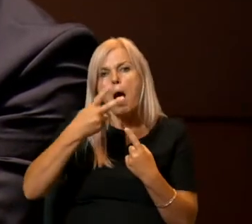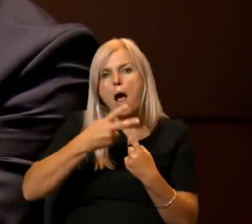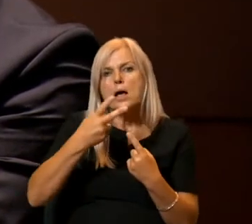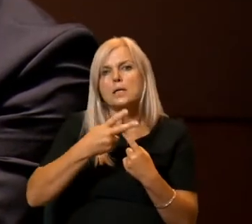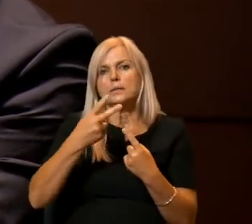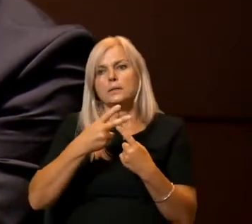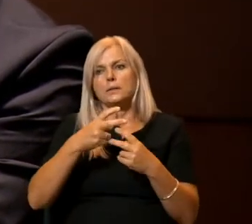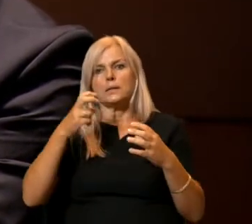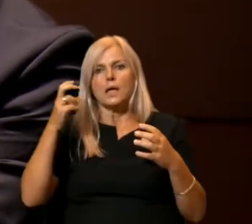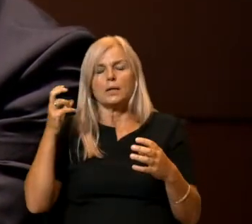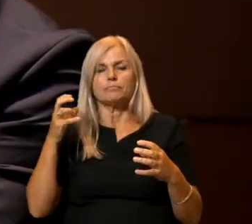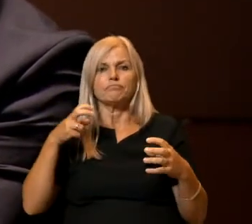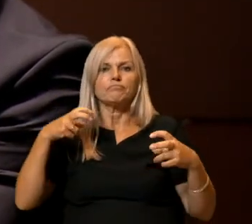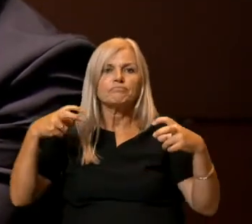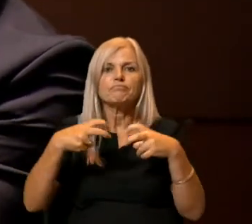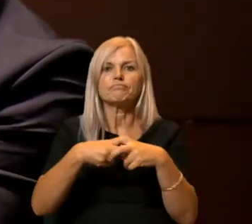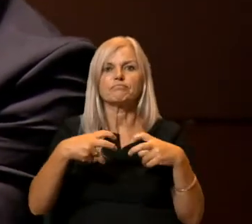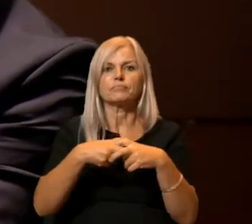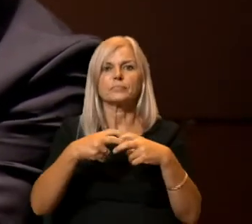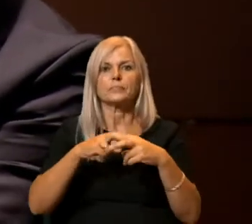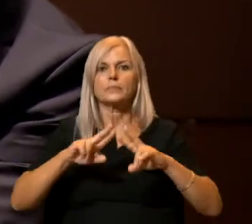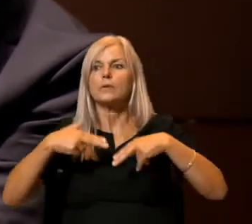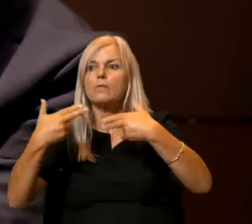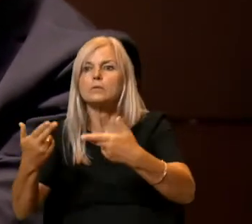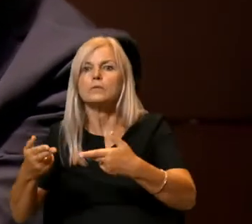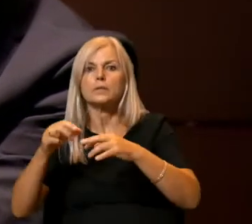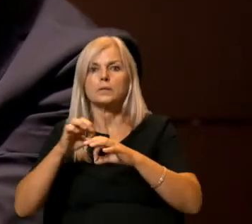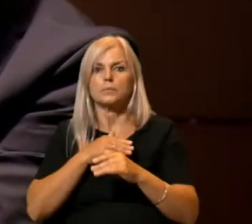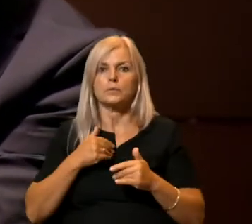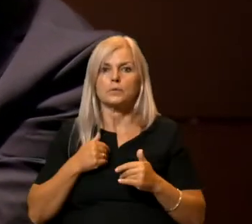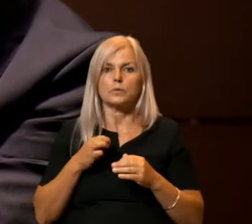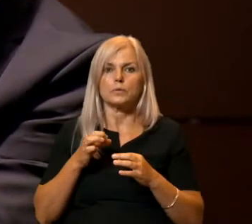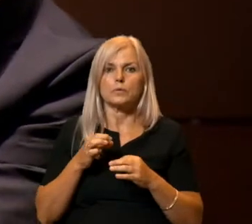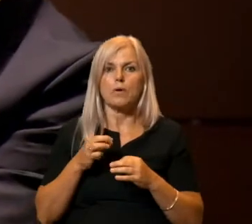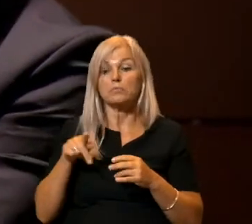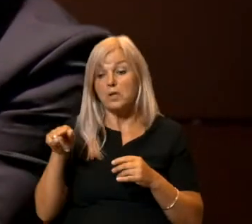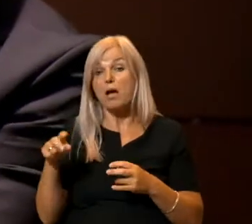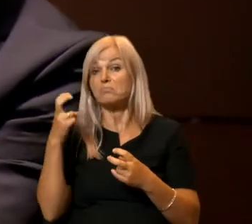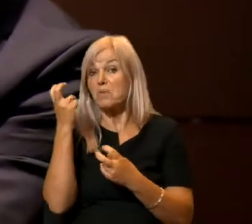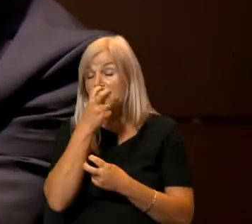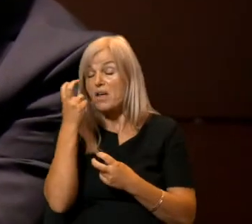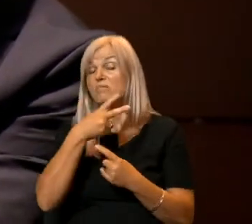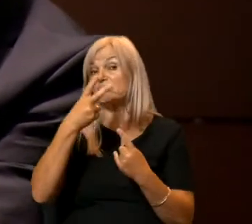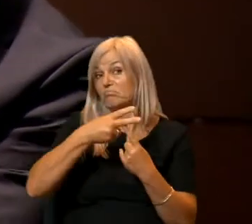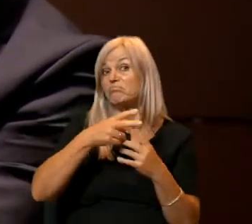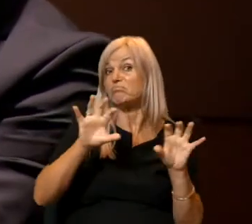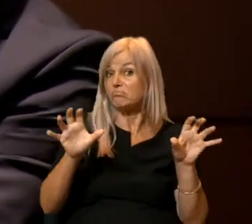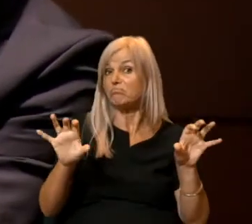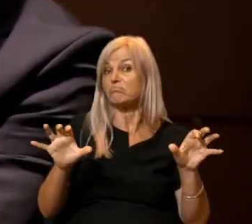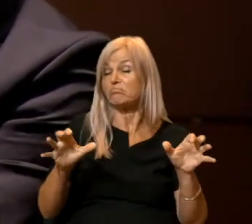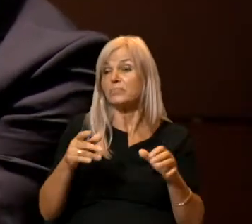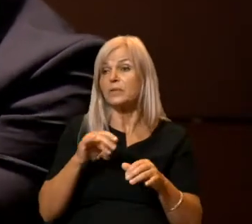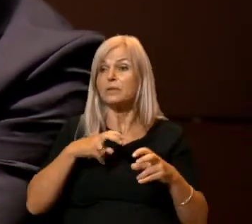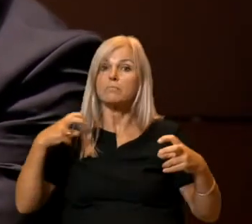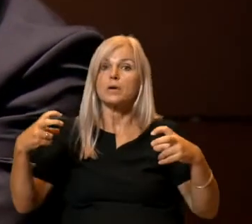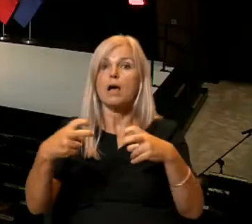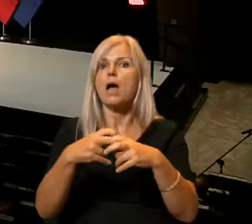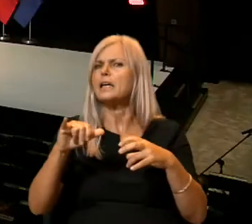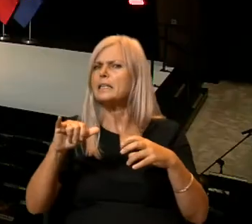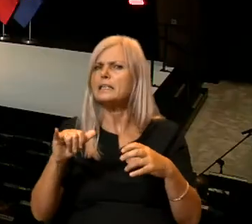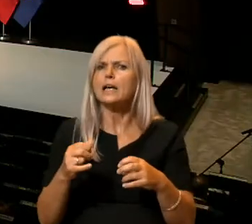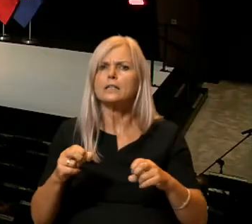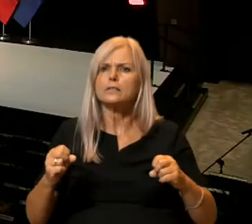demokracji obecnie, gdzie zwracamy się do tych mediów, które nas interesują. Jak w takiej sytuacji stworzyć przestrzeń komunikacyjną,